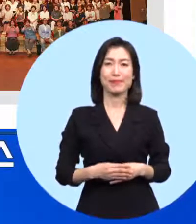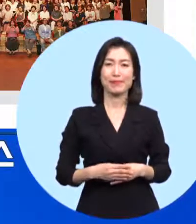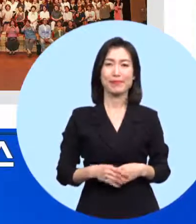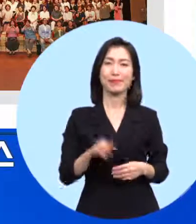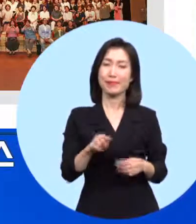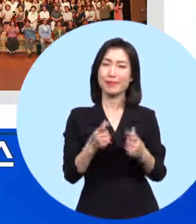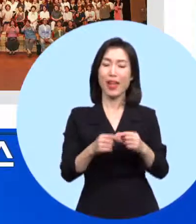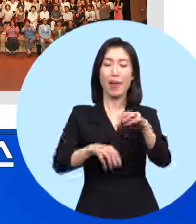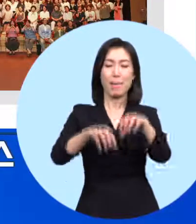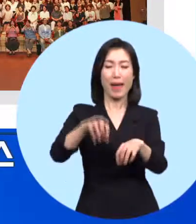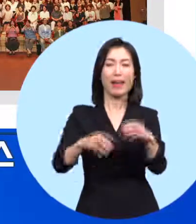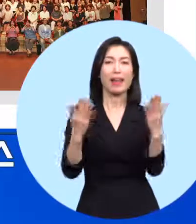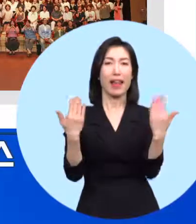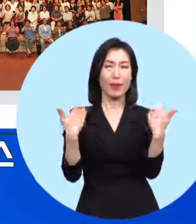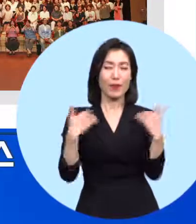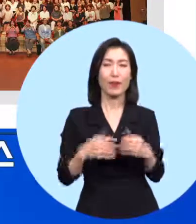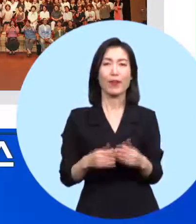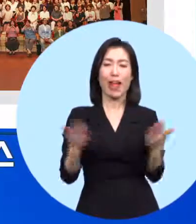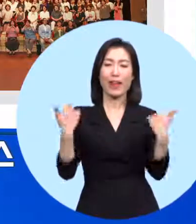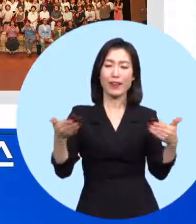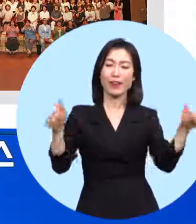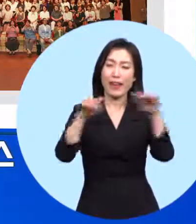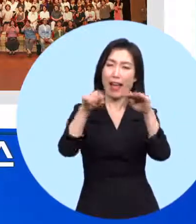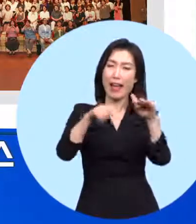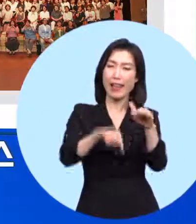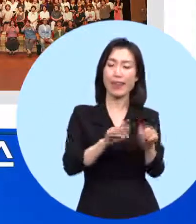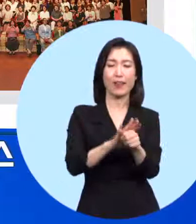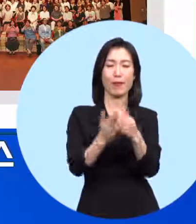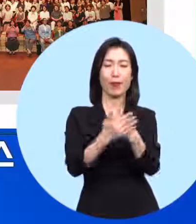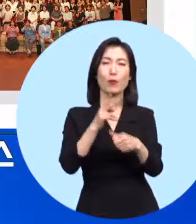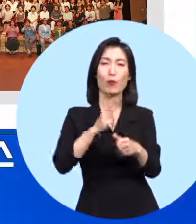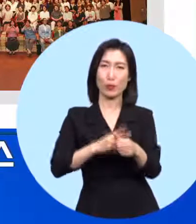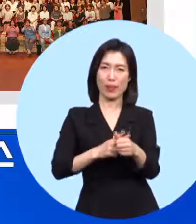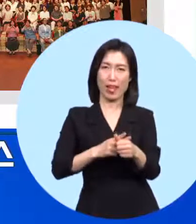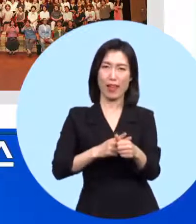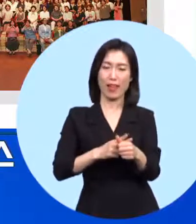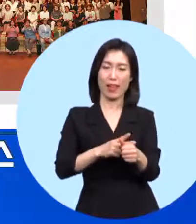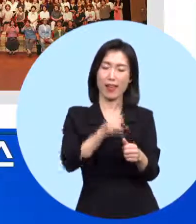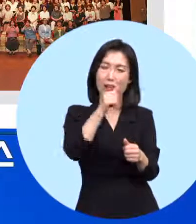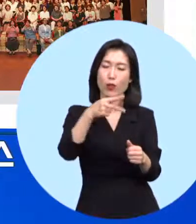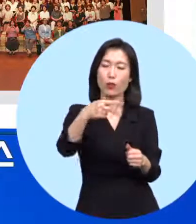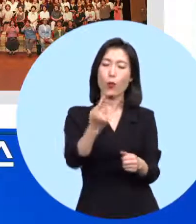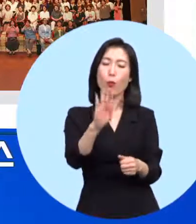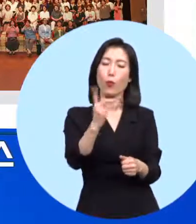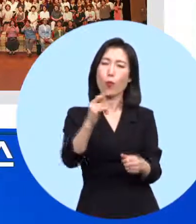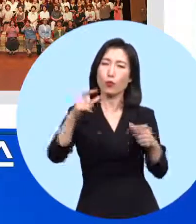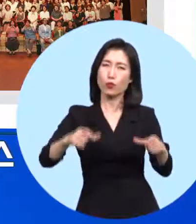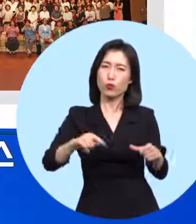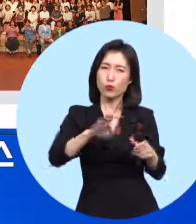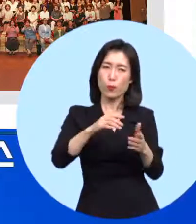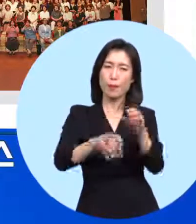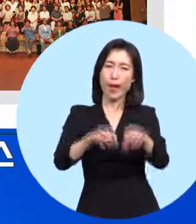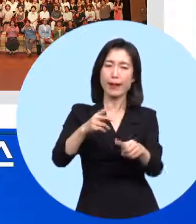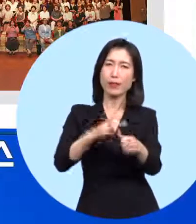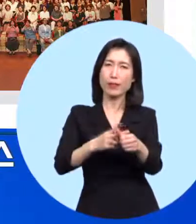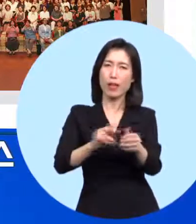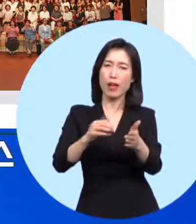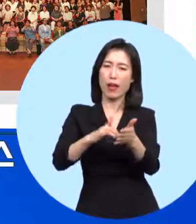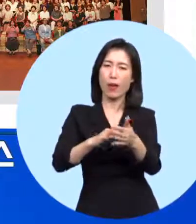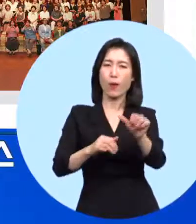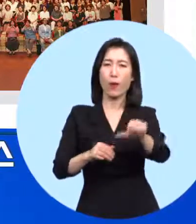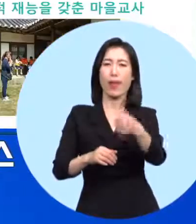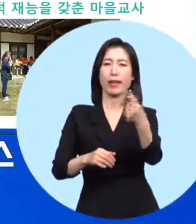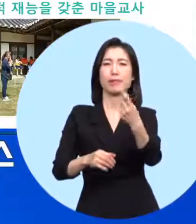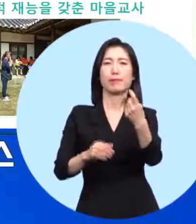이처럼 마을학교 내지는 학교 내의 협력교사들이 도봉구에서는 약 510명의 마을교사로 활동을 하고